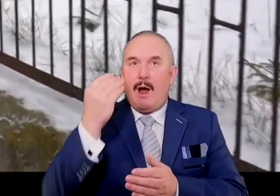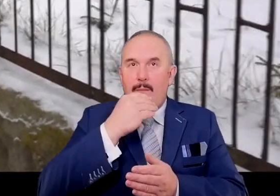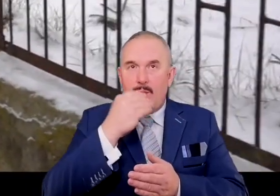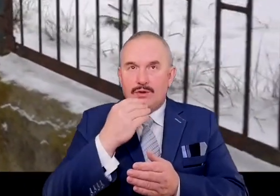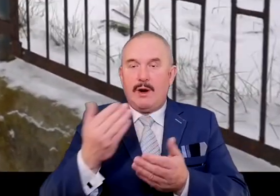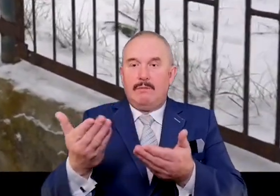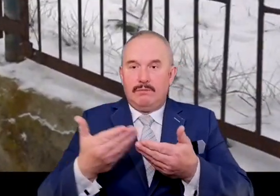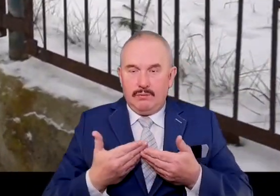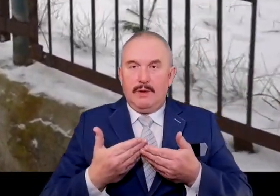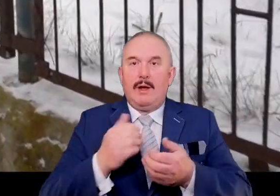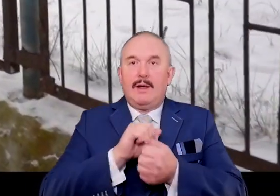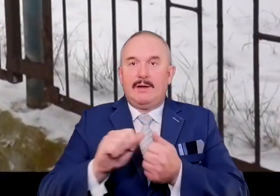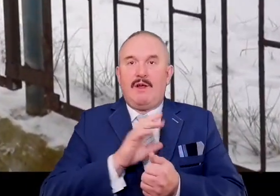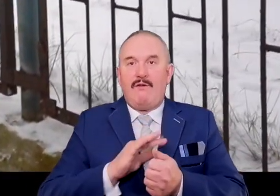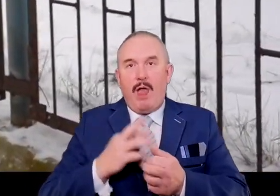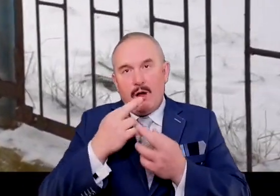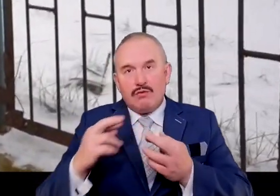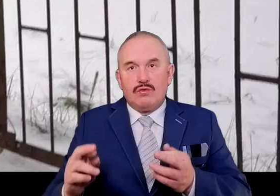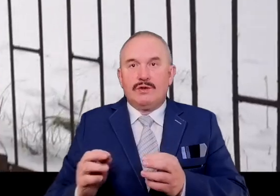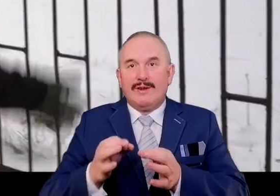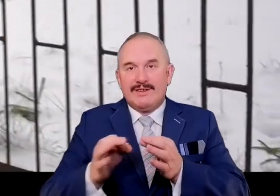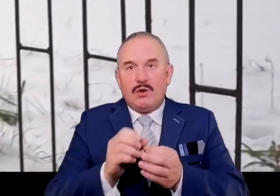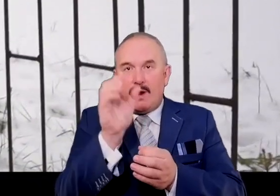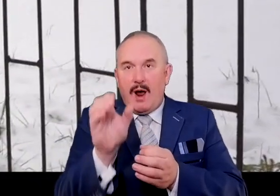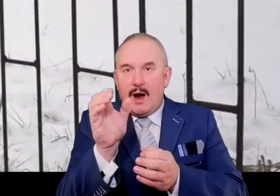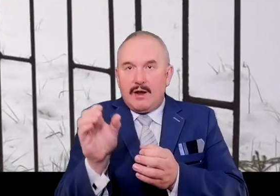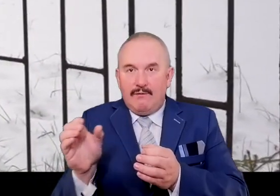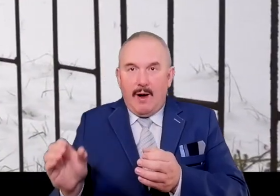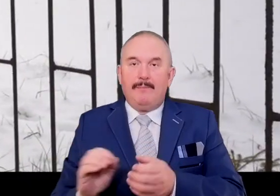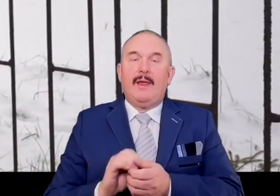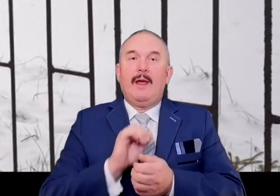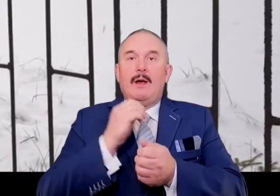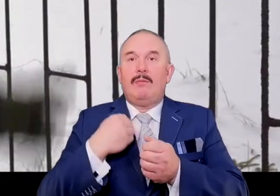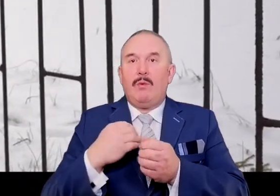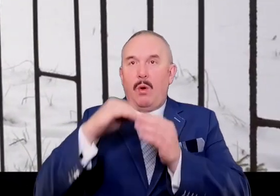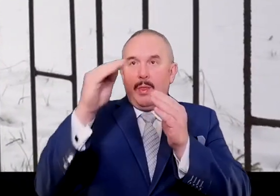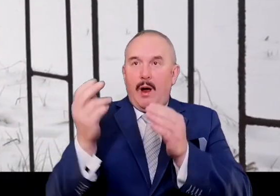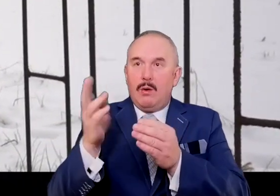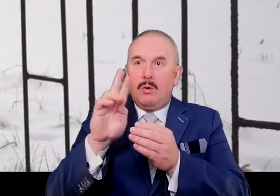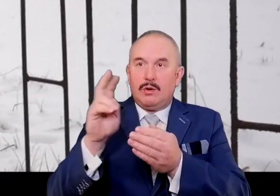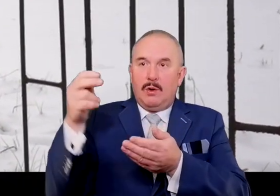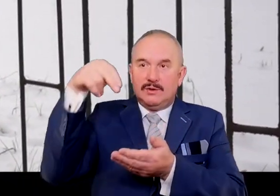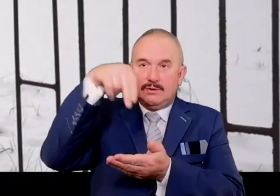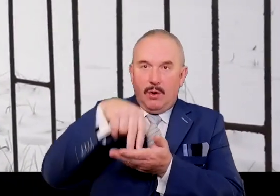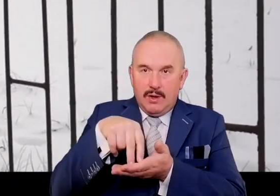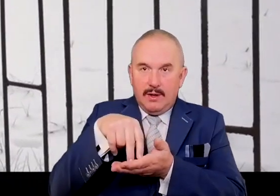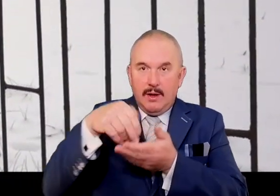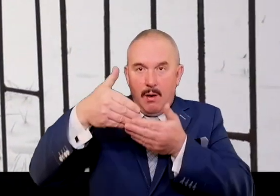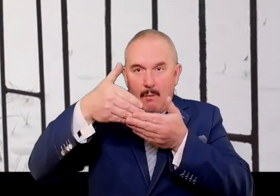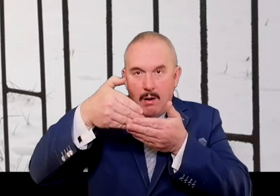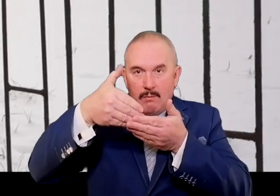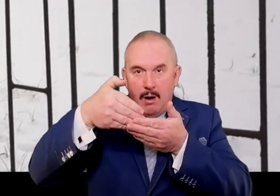morzem, dostępne w wielu archiwach, robione było z dachu któregoś z budynków tutaj się znajdujących. Mimo